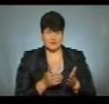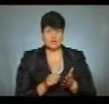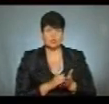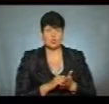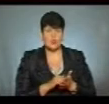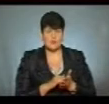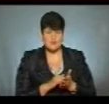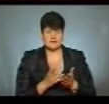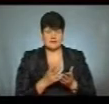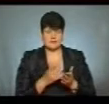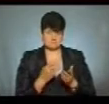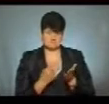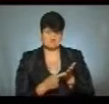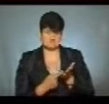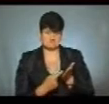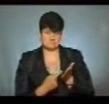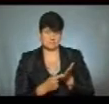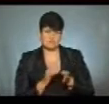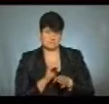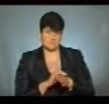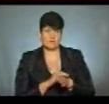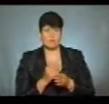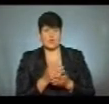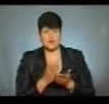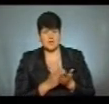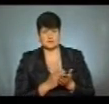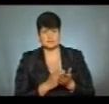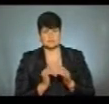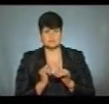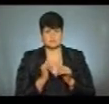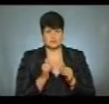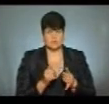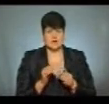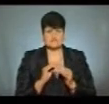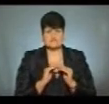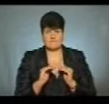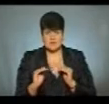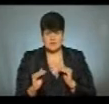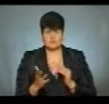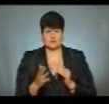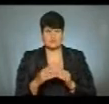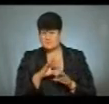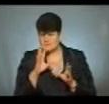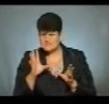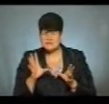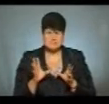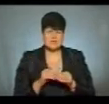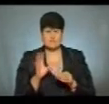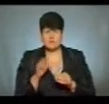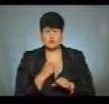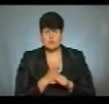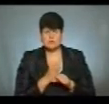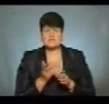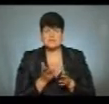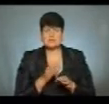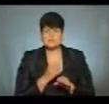документ, який засвідчує про якість асфальтобетону, про якість його укладки цього асфальтобетону, і взагалі весь спектр робіт, який виконаний